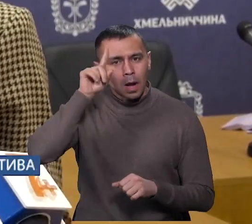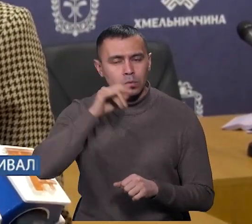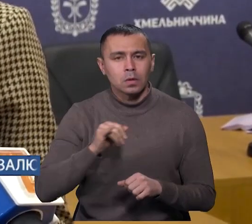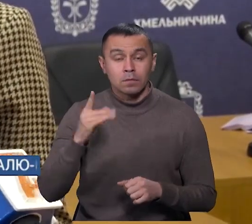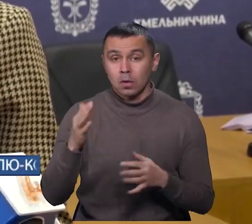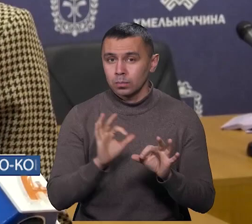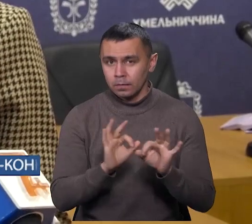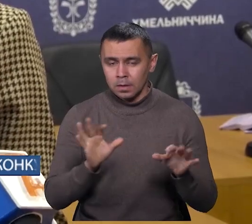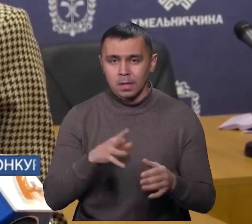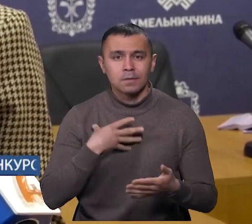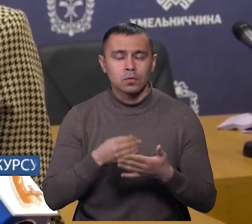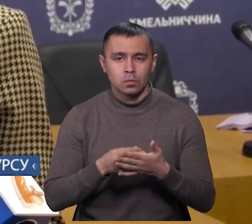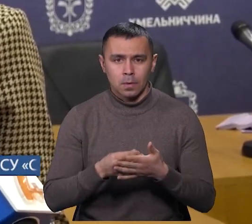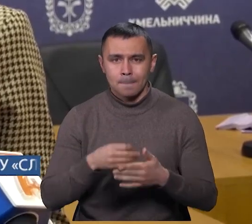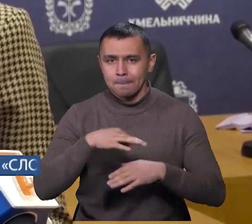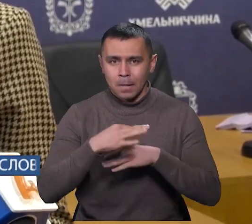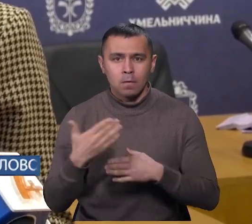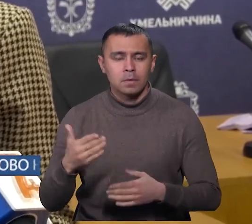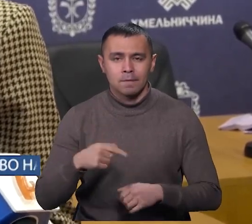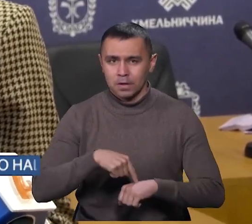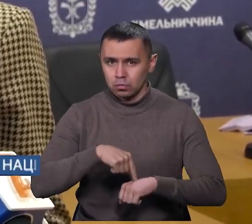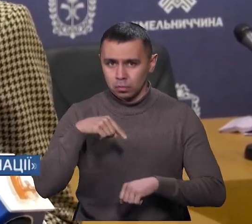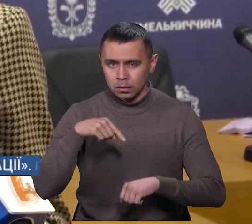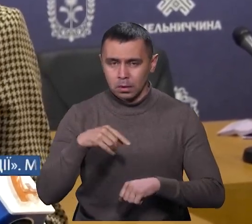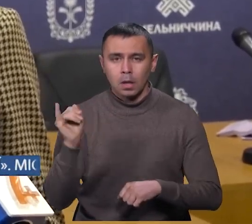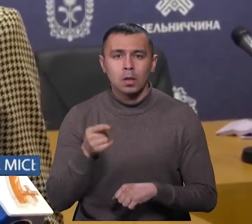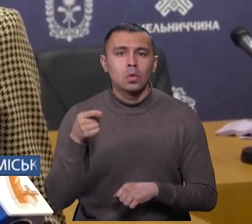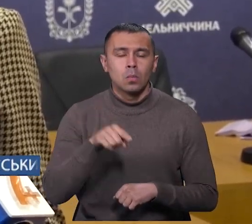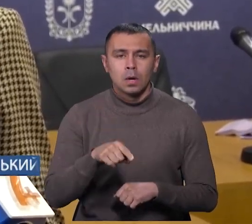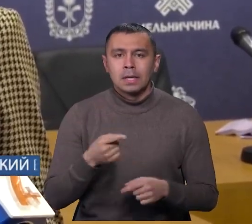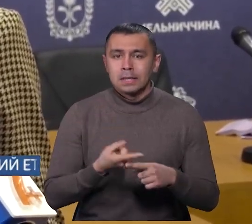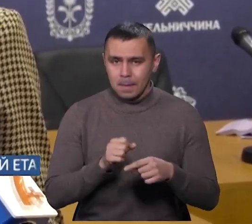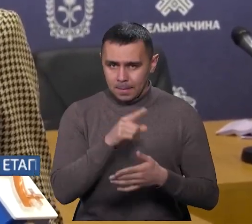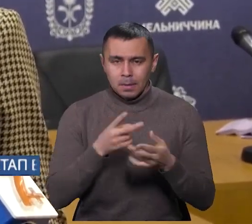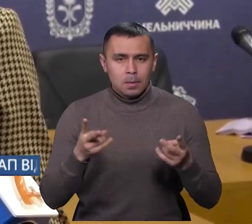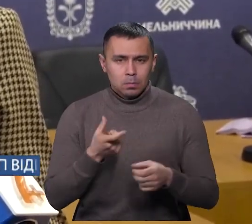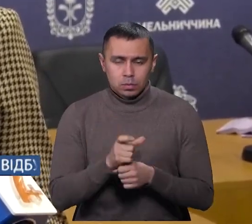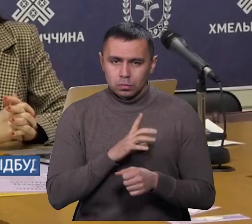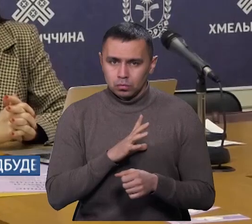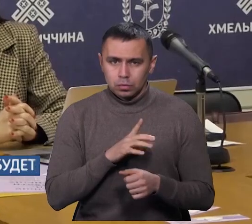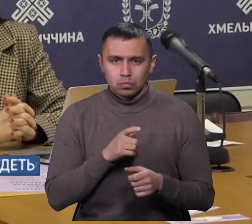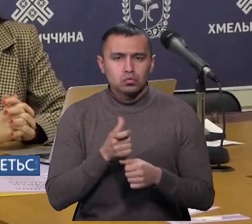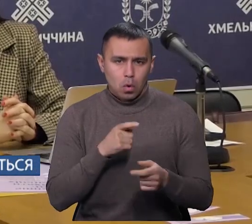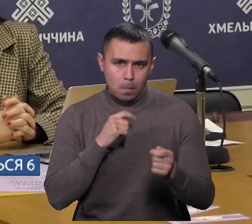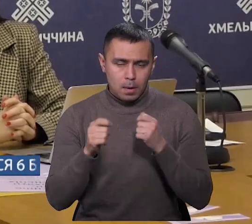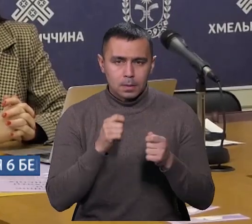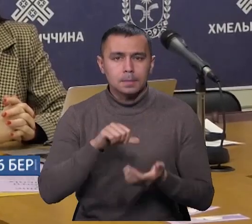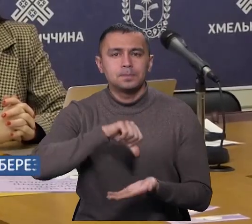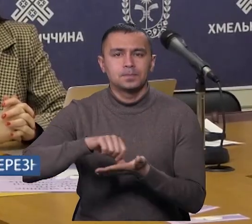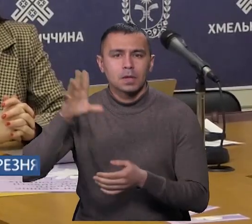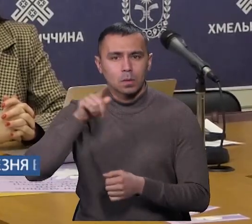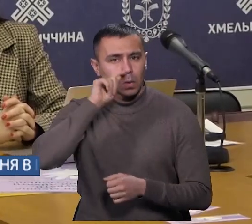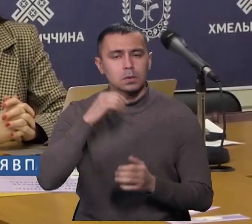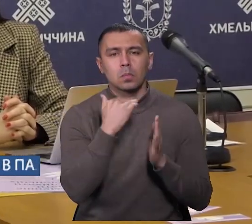історію, вона розповідає свою власну біль, яку вона прожила. І тому з цими питаннями потрібно бути дуже обережними. Представники